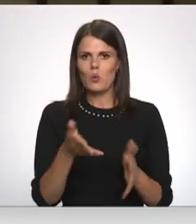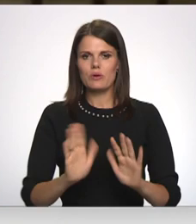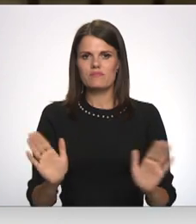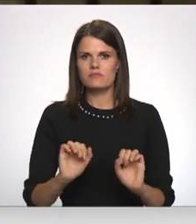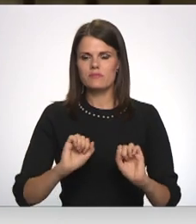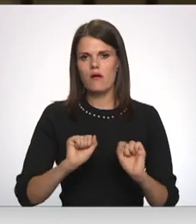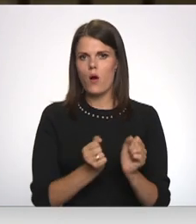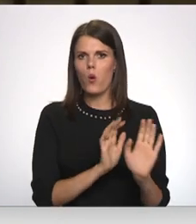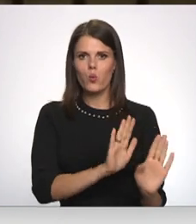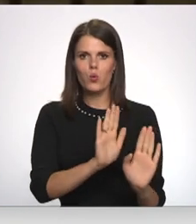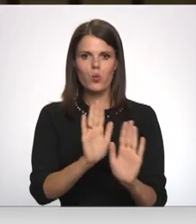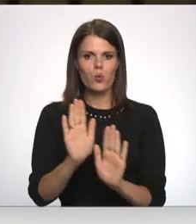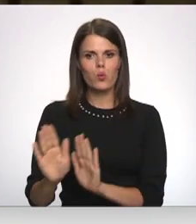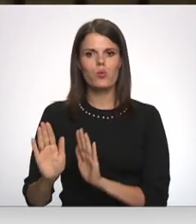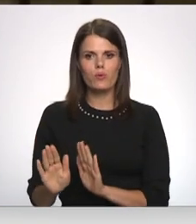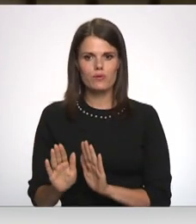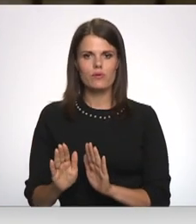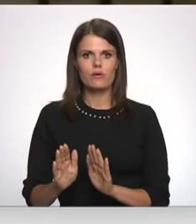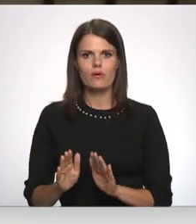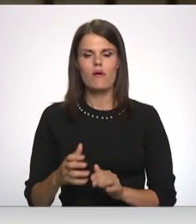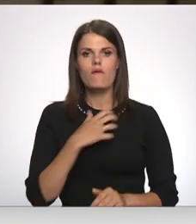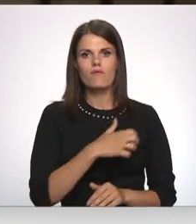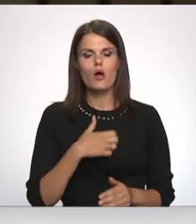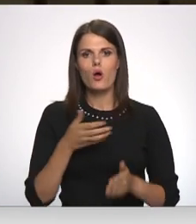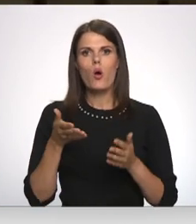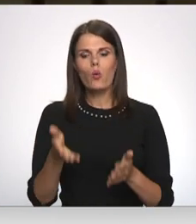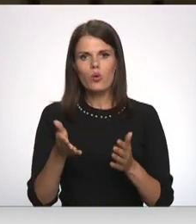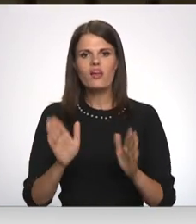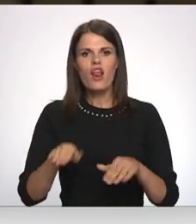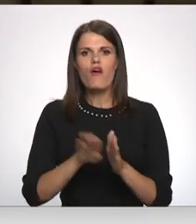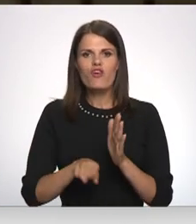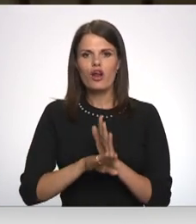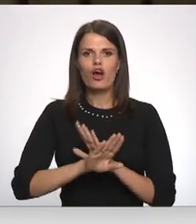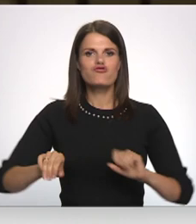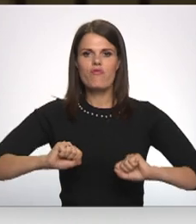tāpat kaut kā. Tā jāiekurina, lai nesasalst vienkārši